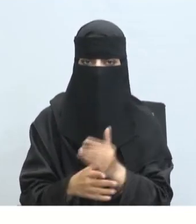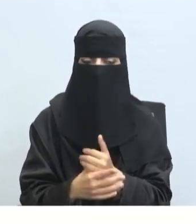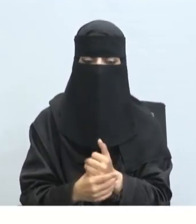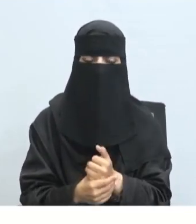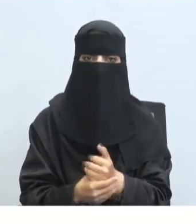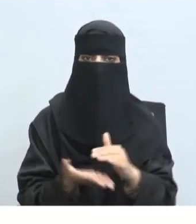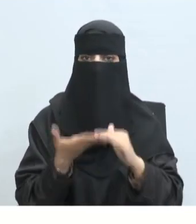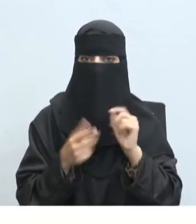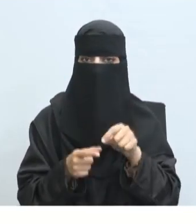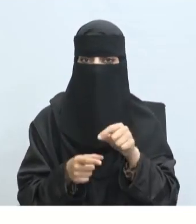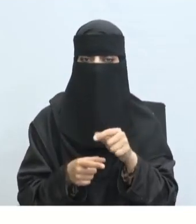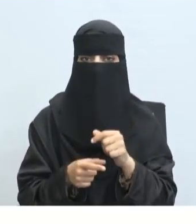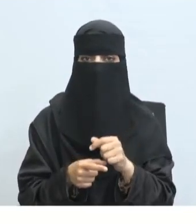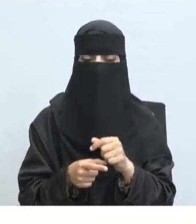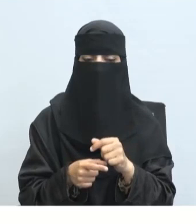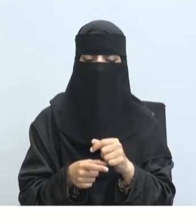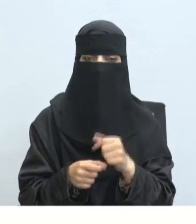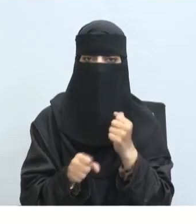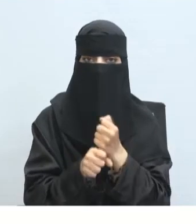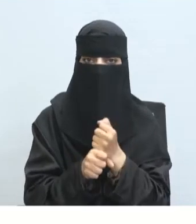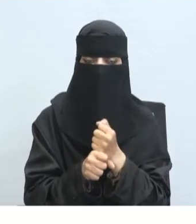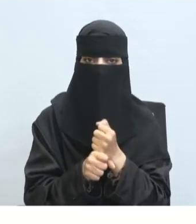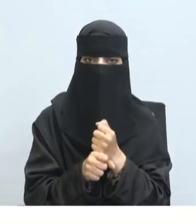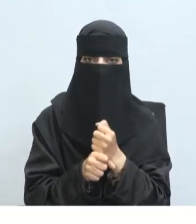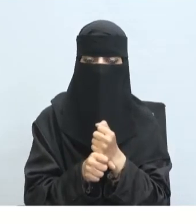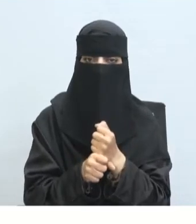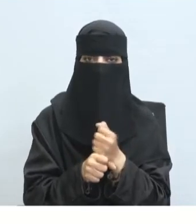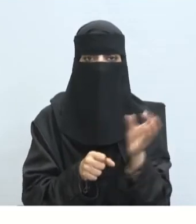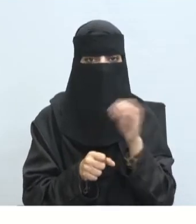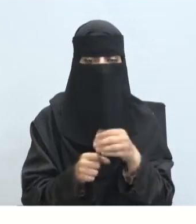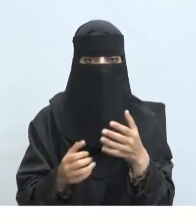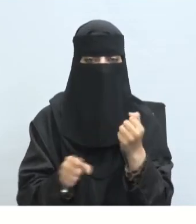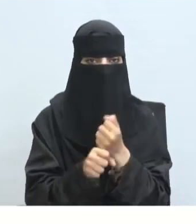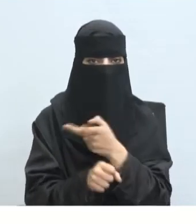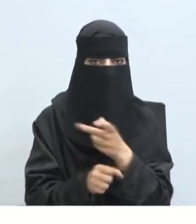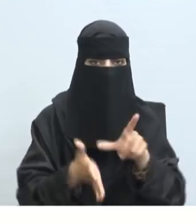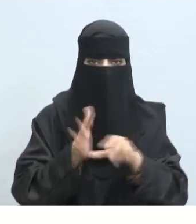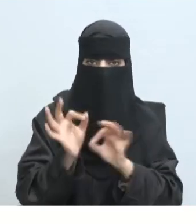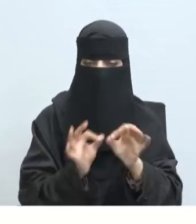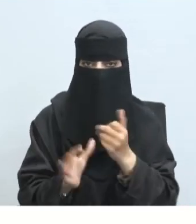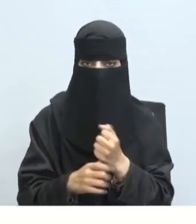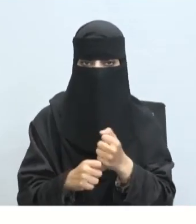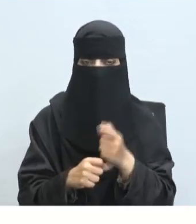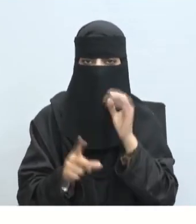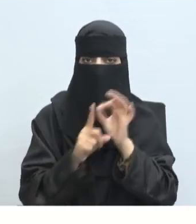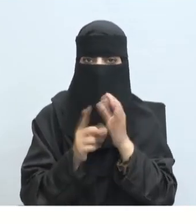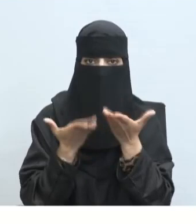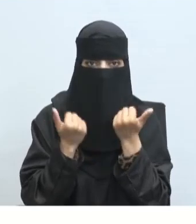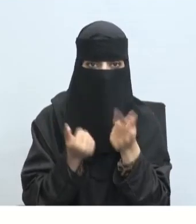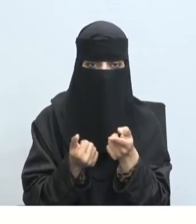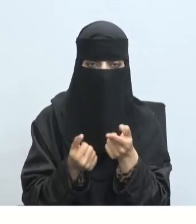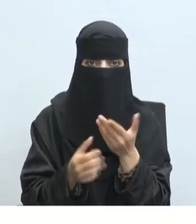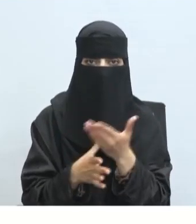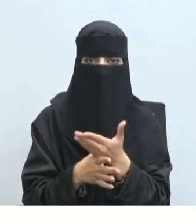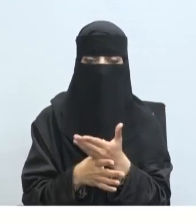الاهداف تساعدني في ايضا العمل ووضع انشطه ووضع ايضا استراتيجيه للعمل بدون هذه الاهداف